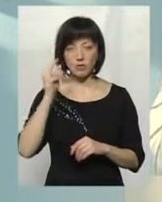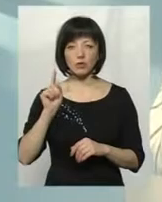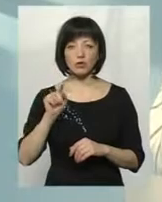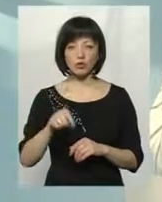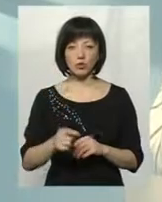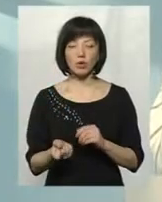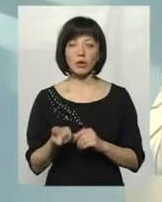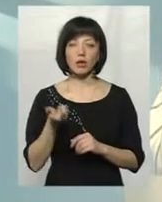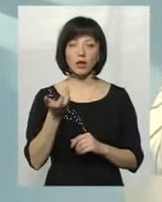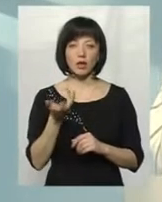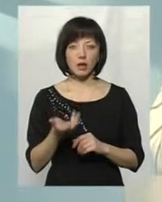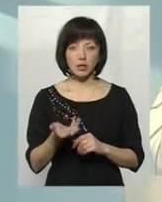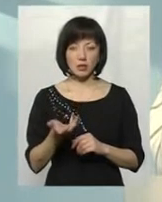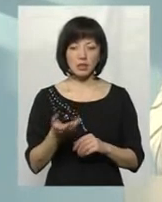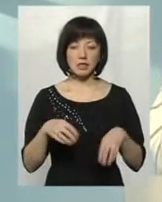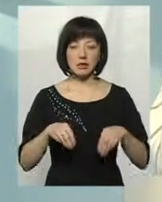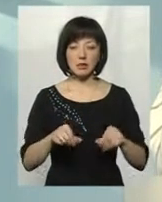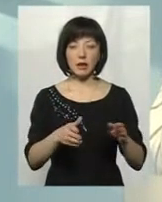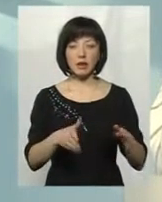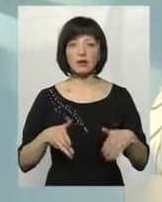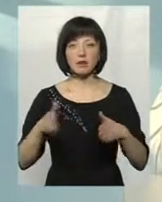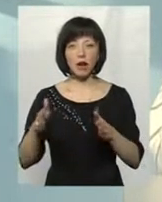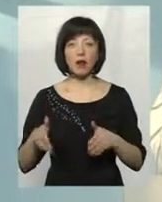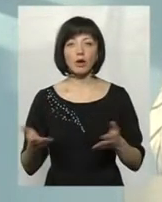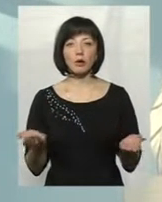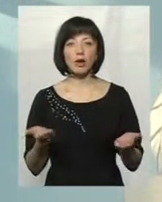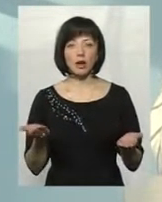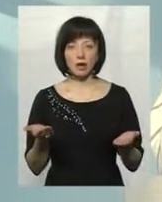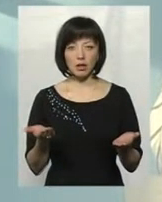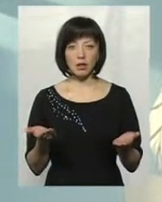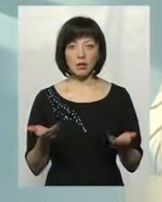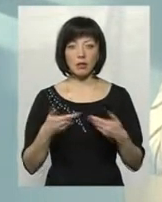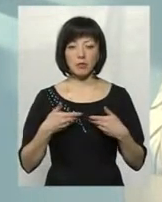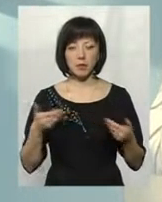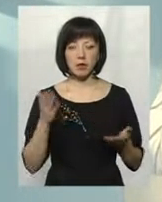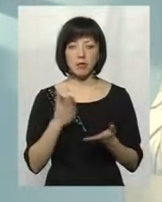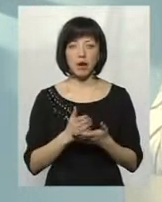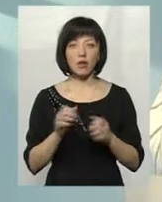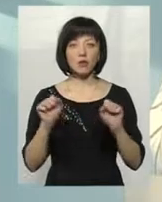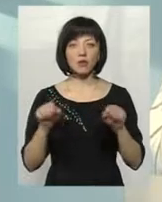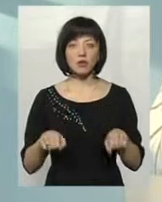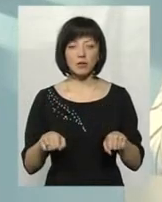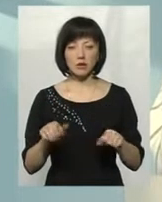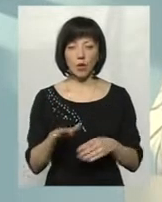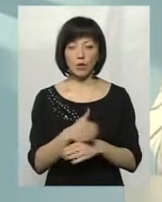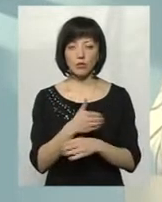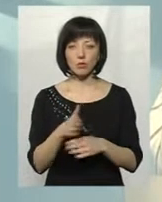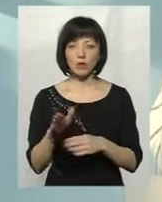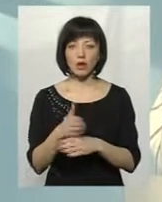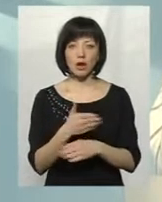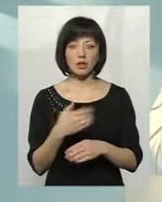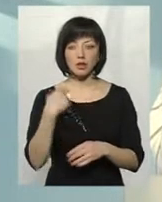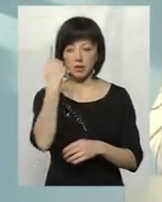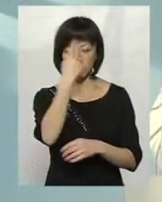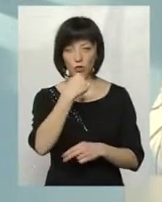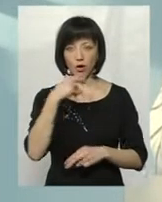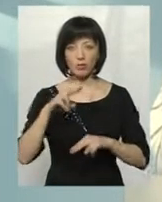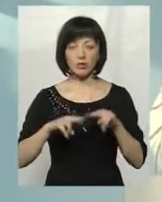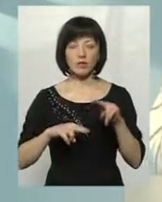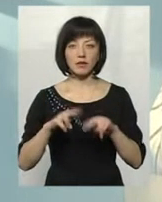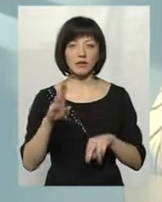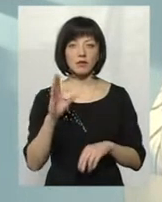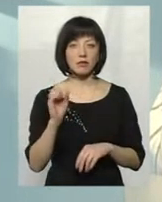ту кількість земельних ділянок, які ми мали можливість розподіляти для індивідуального будівництва,